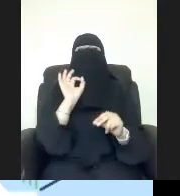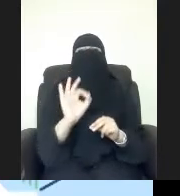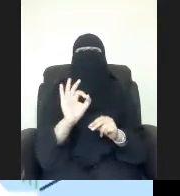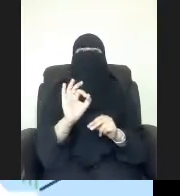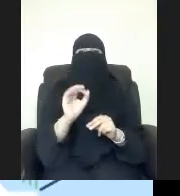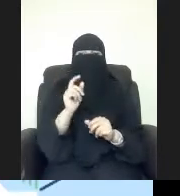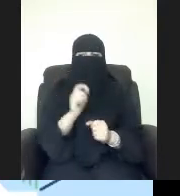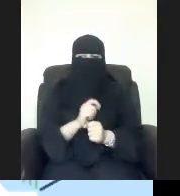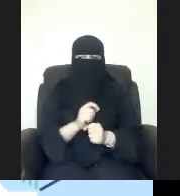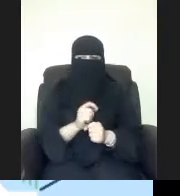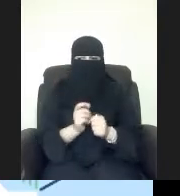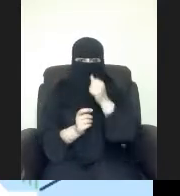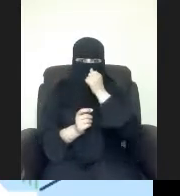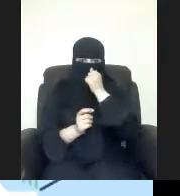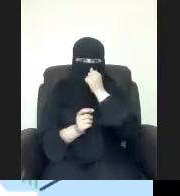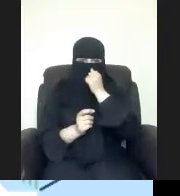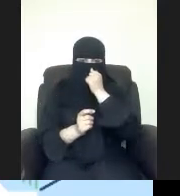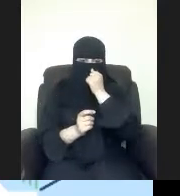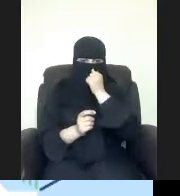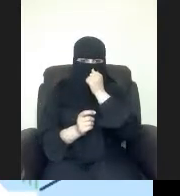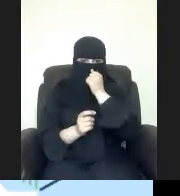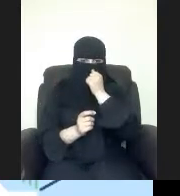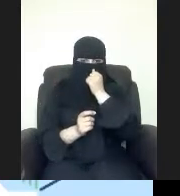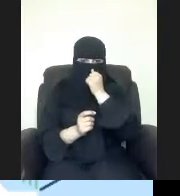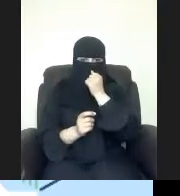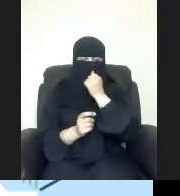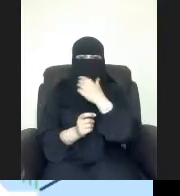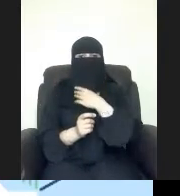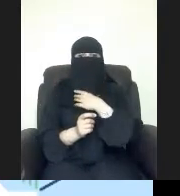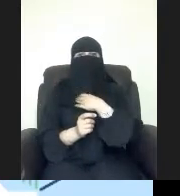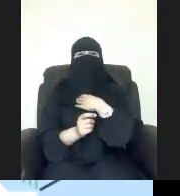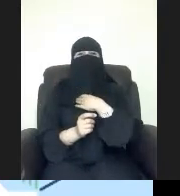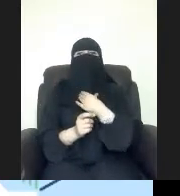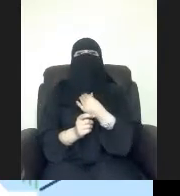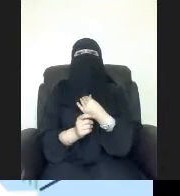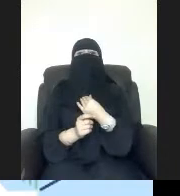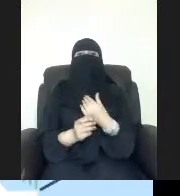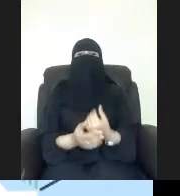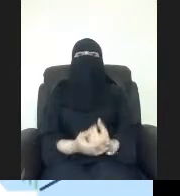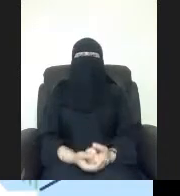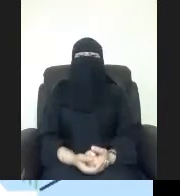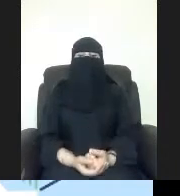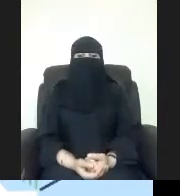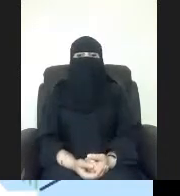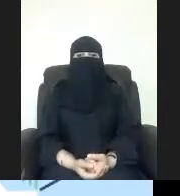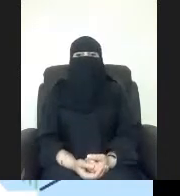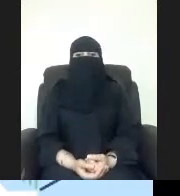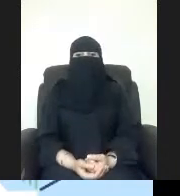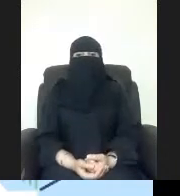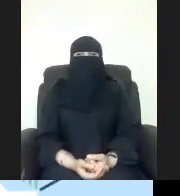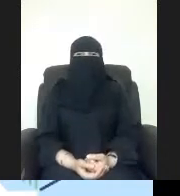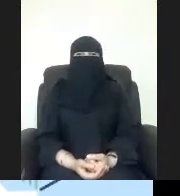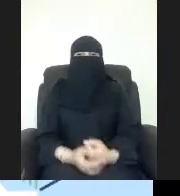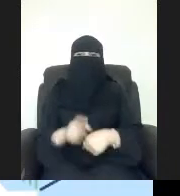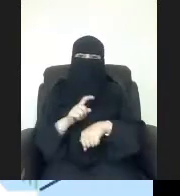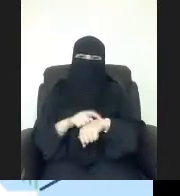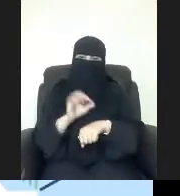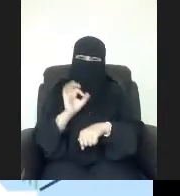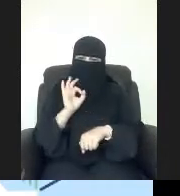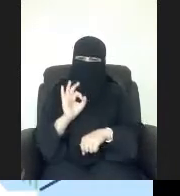المعلم. دكتورنا الله يحفظك، مضى ربع ساعة، أنتم حاسبين للوقت كامل؟ طيب